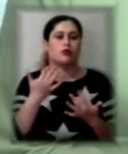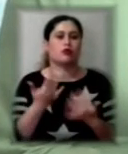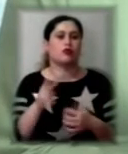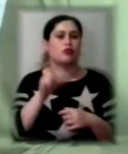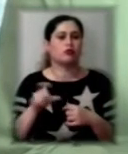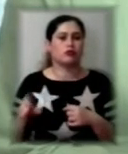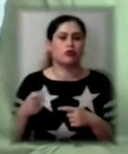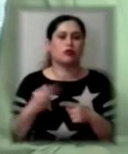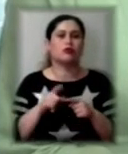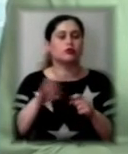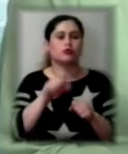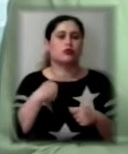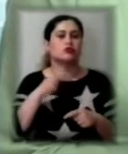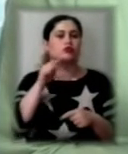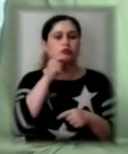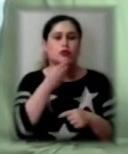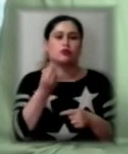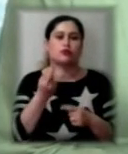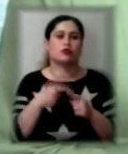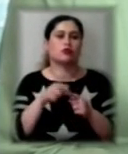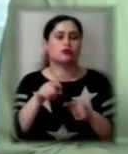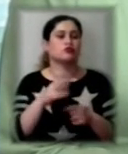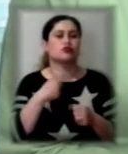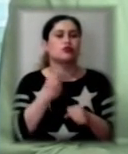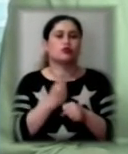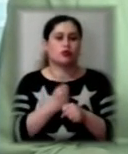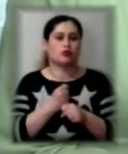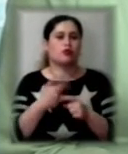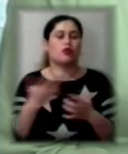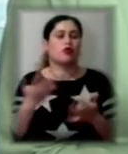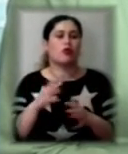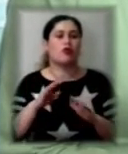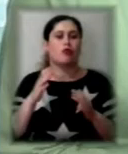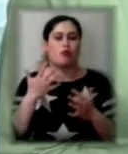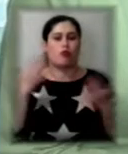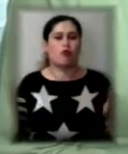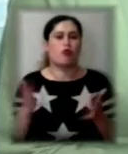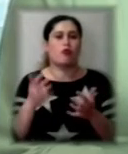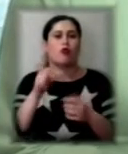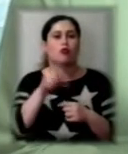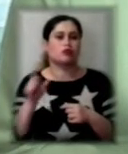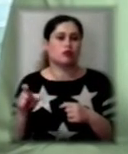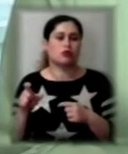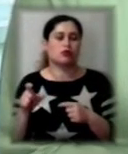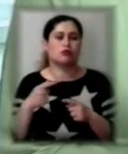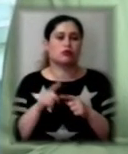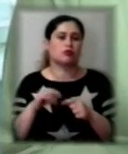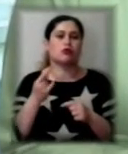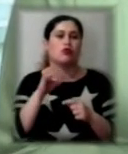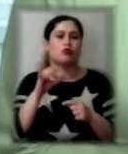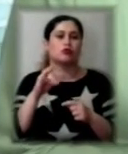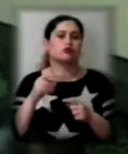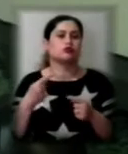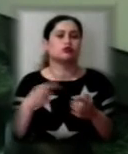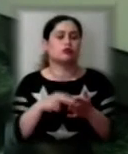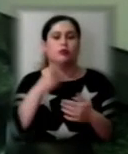ми можемо зекономити гроші на тому, що ми робимо якийсь об'єм людей і одночасно ставимо їм попередній діагноз